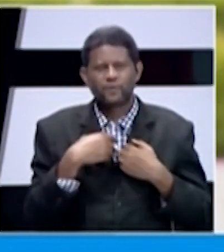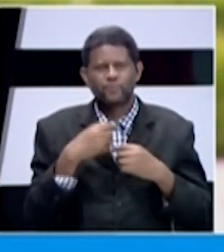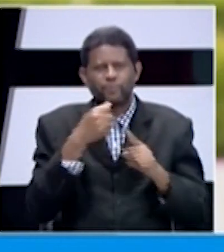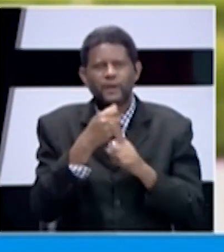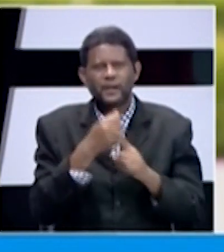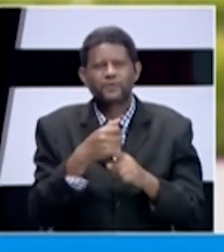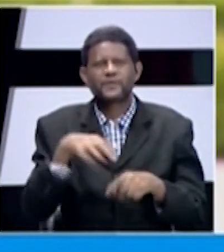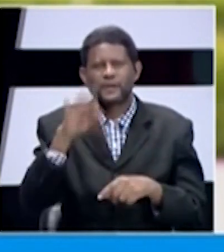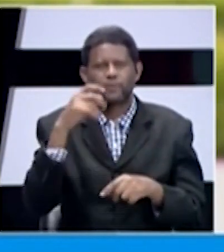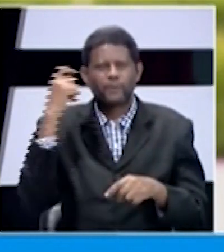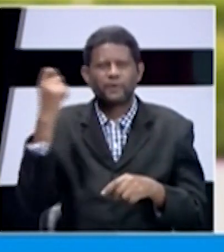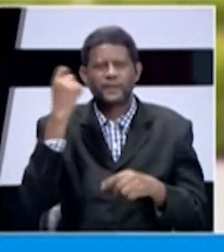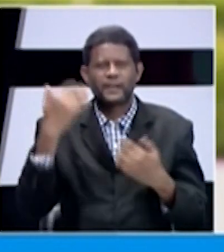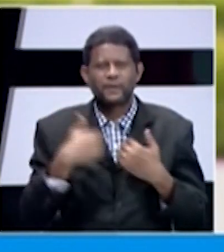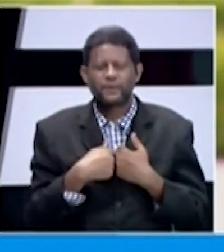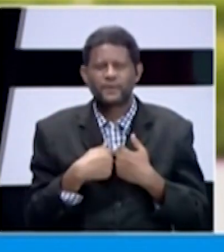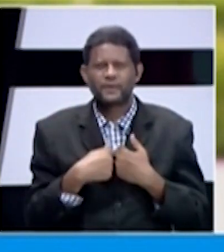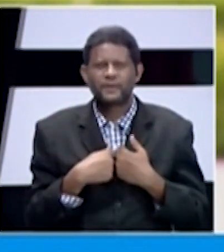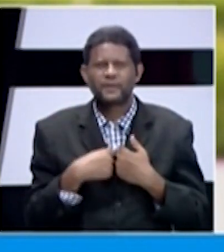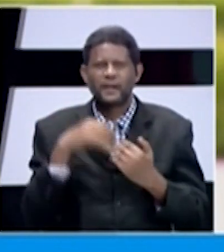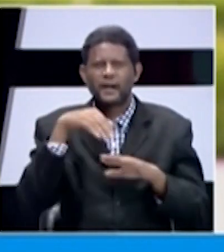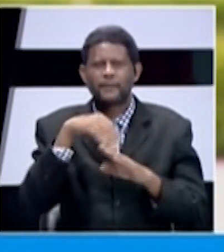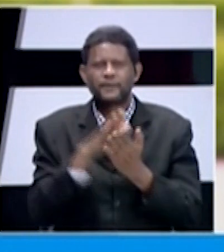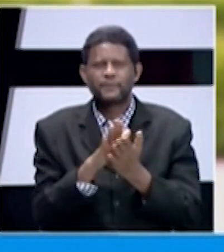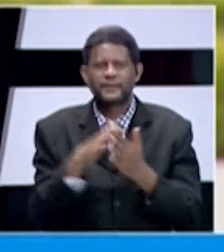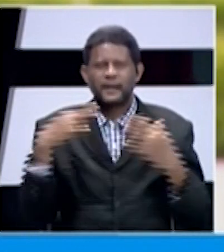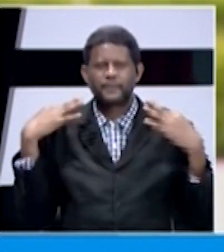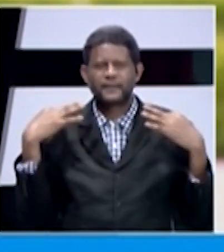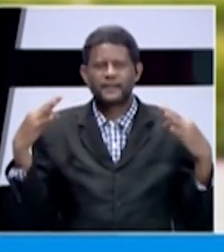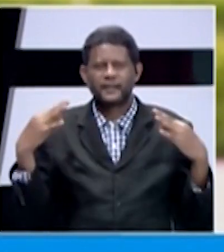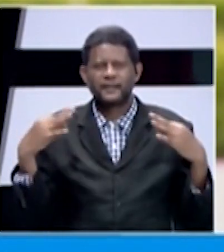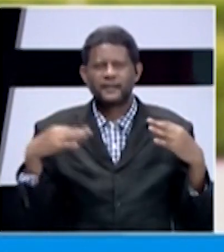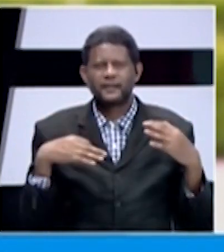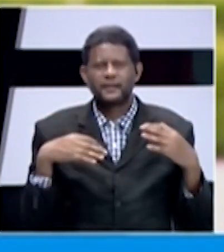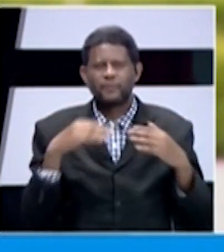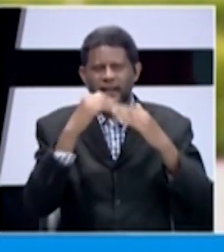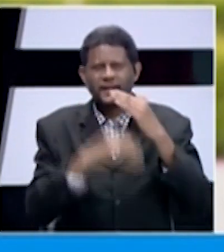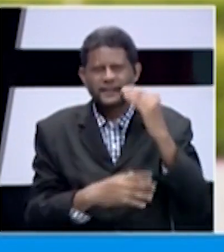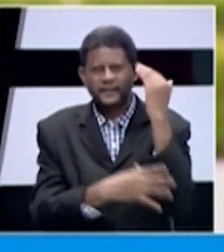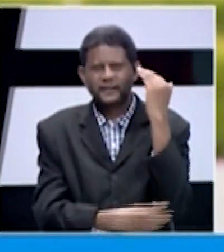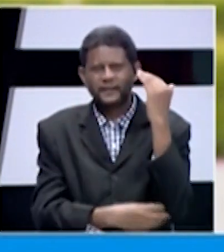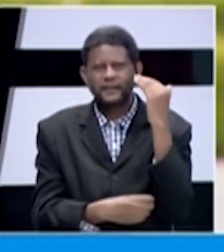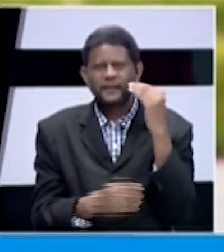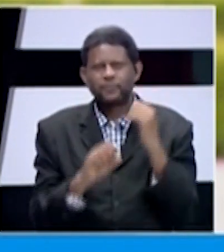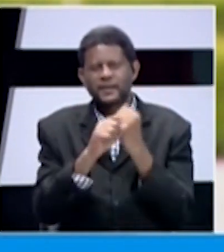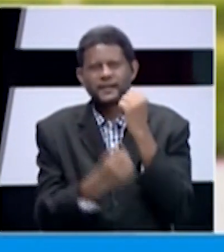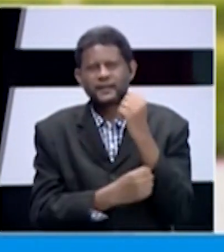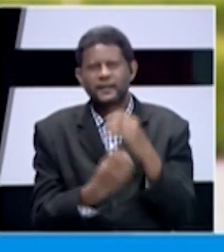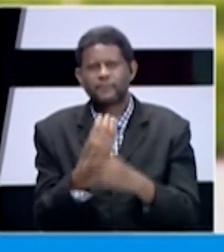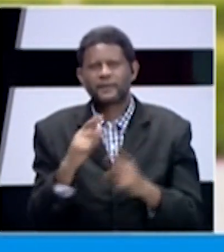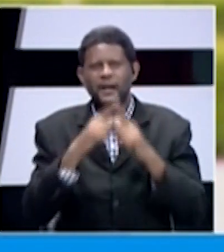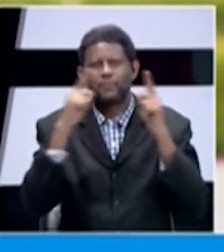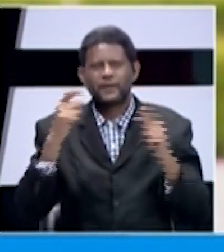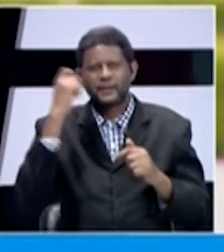ብቓልሱ ዝረኸቦም ዓወታት ኣለዉ ኣብ ትምህርቲ ኣብ ጥዕና ኣብ ምቕናስ ድኽነት ኣብ መሰረተ ልምዓት ዓበይቲ ዓወታት